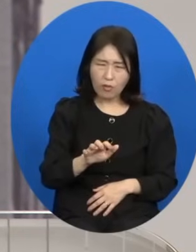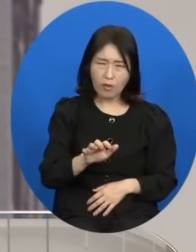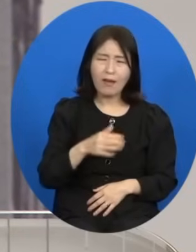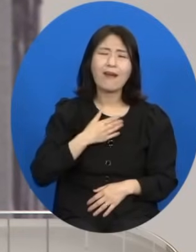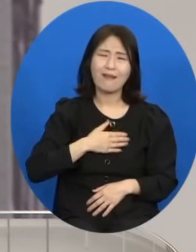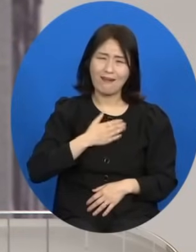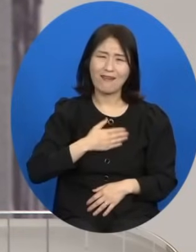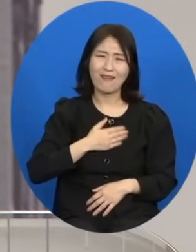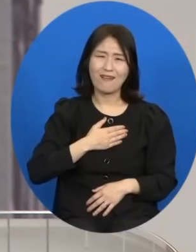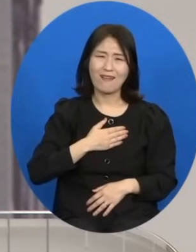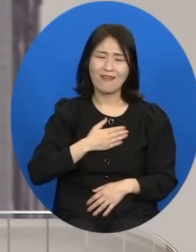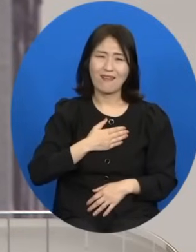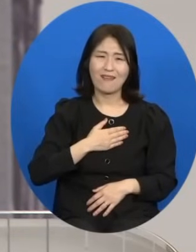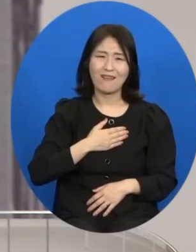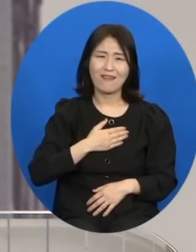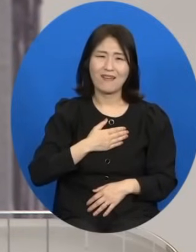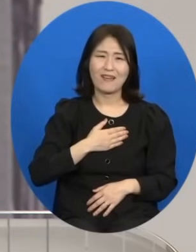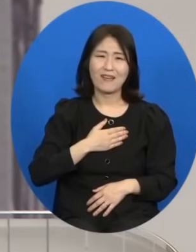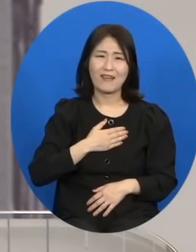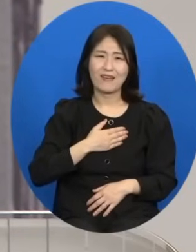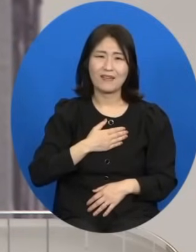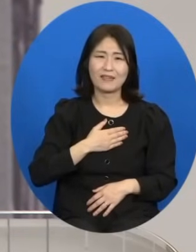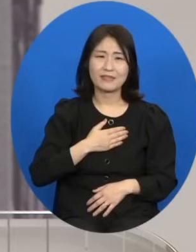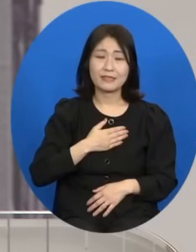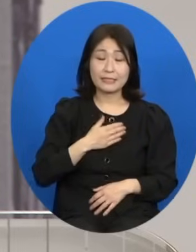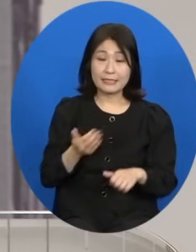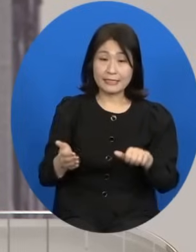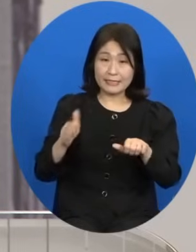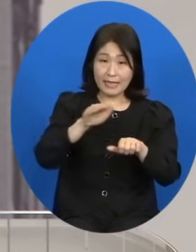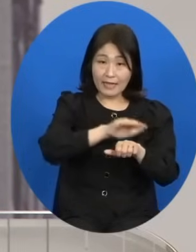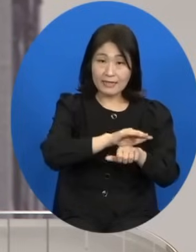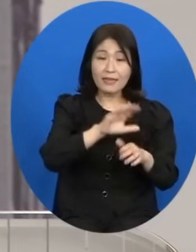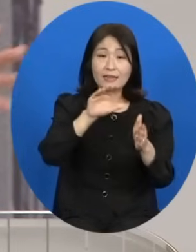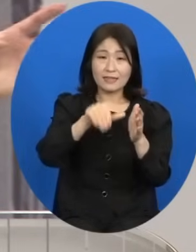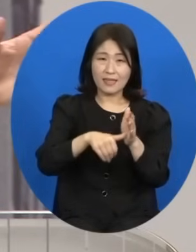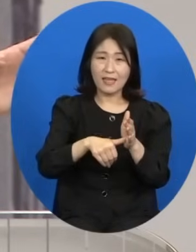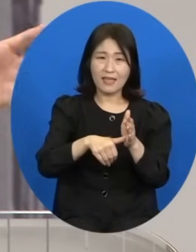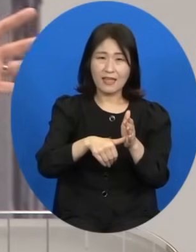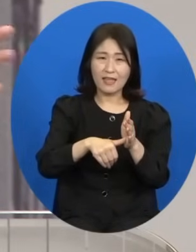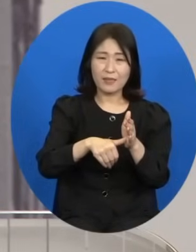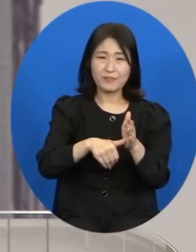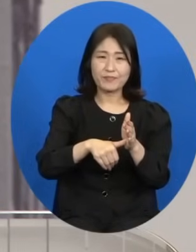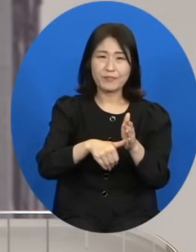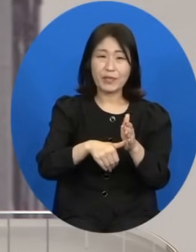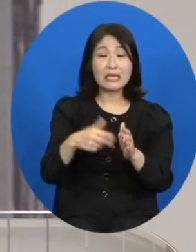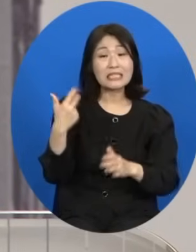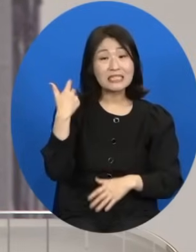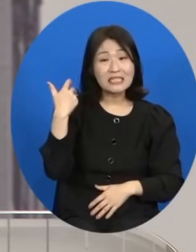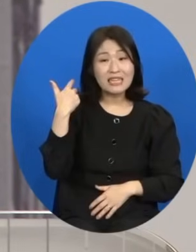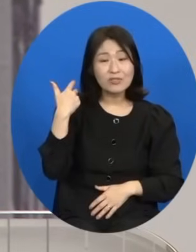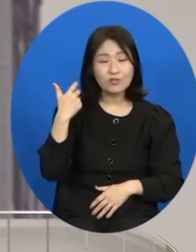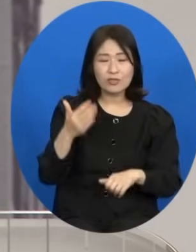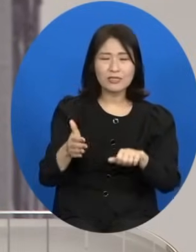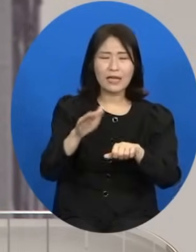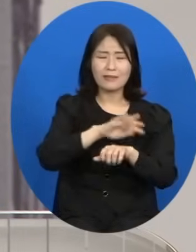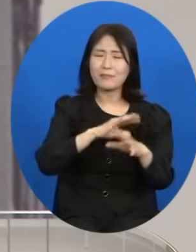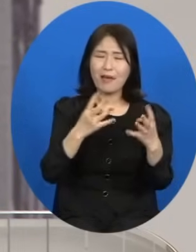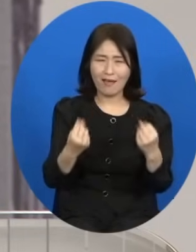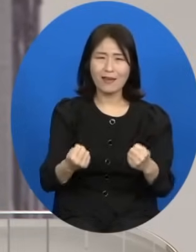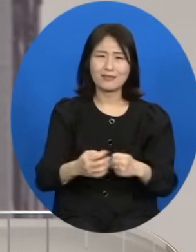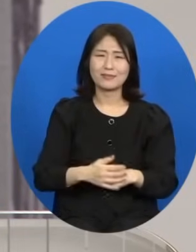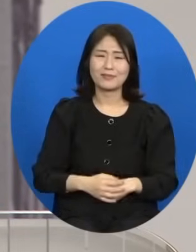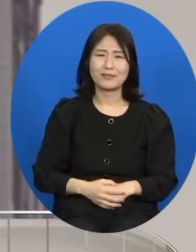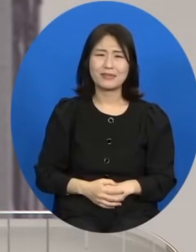간접적으로 경험을 해요 장례를 뜹니다 지난주에도 장례가 참 많았습니다